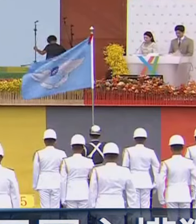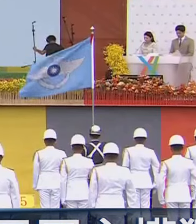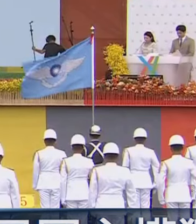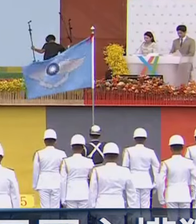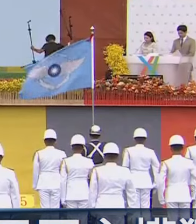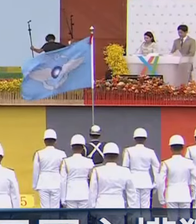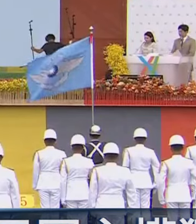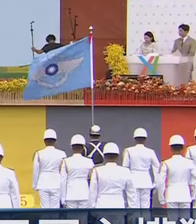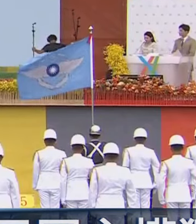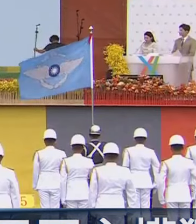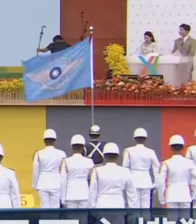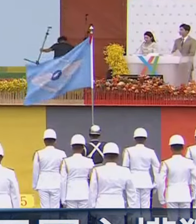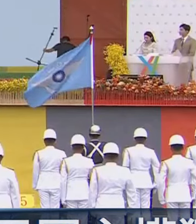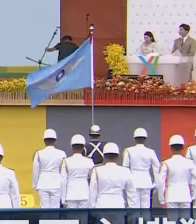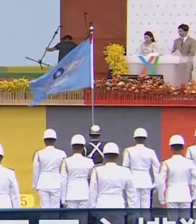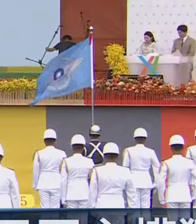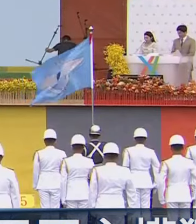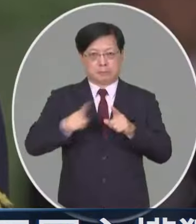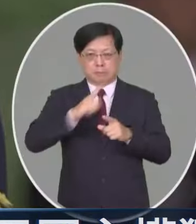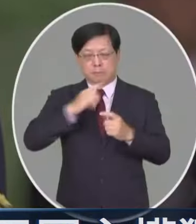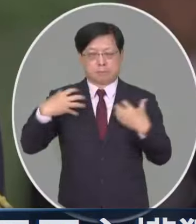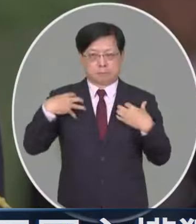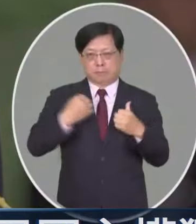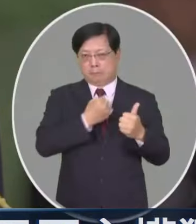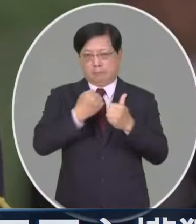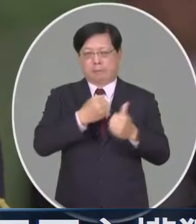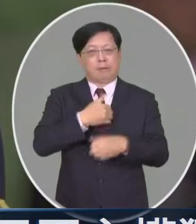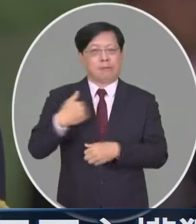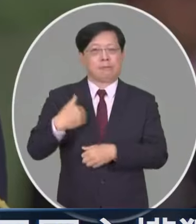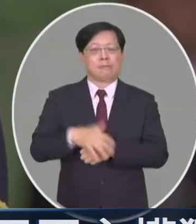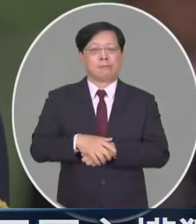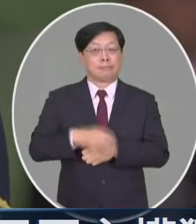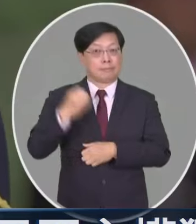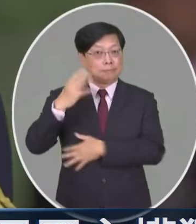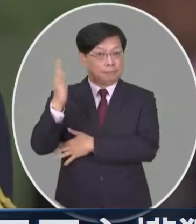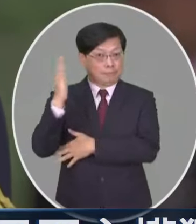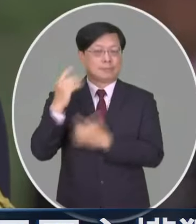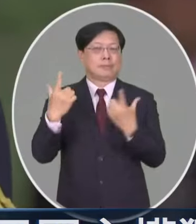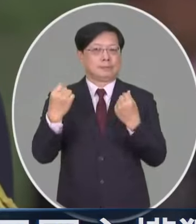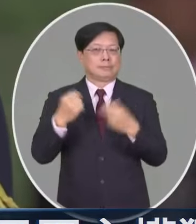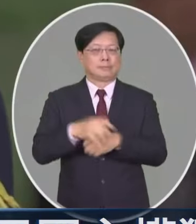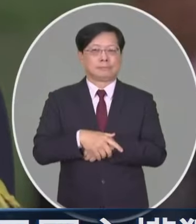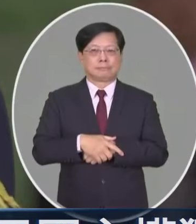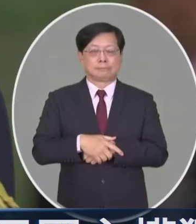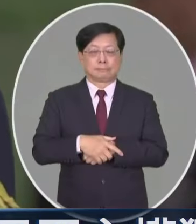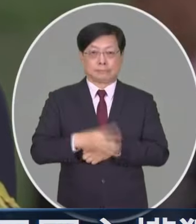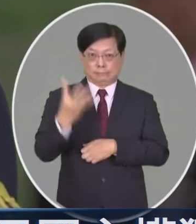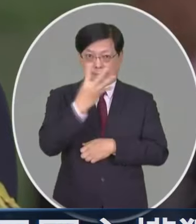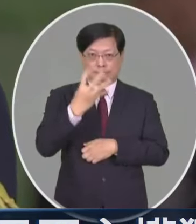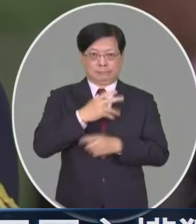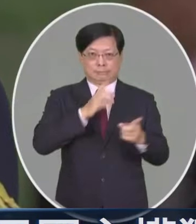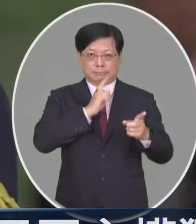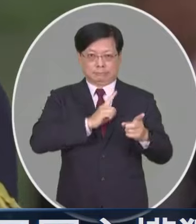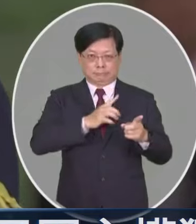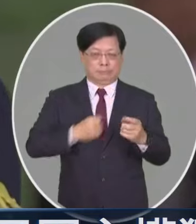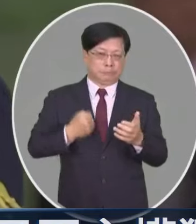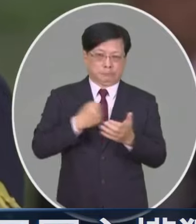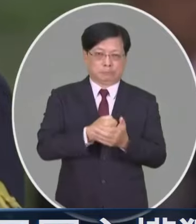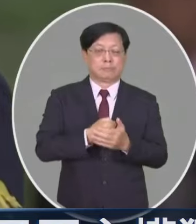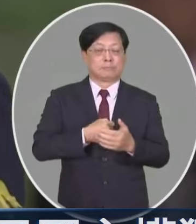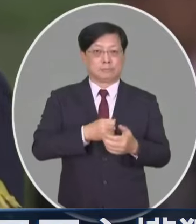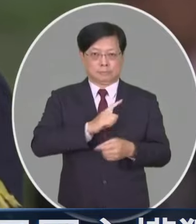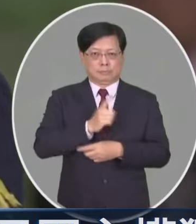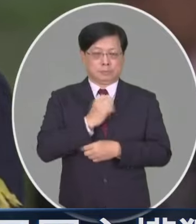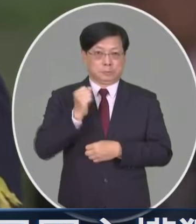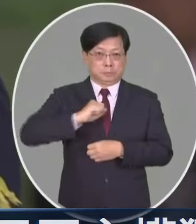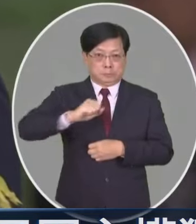岸关系选择先把立场踩稳。 新政府将秉持四个坚持，不卑不